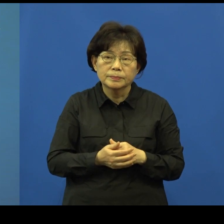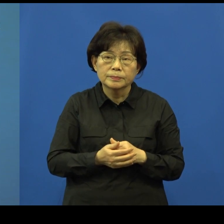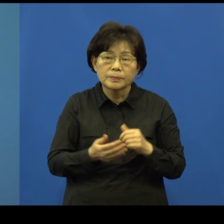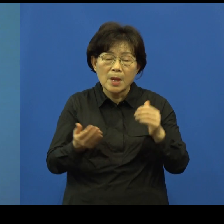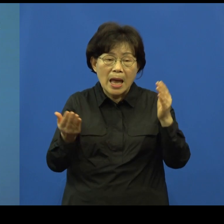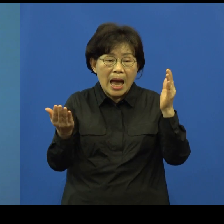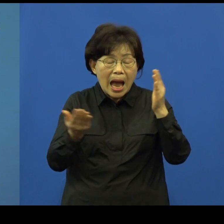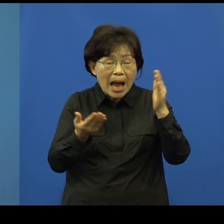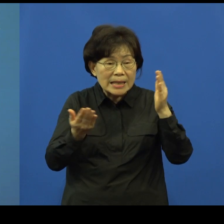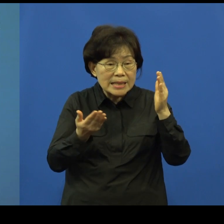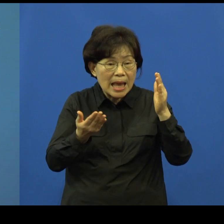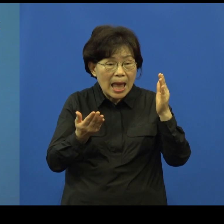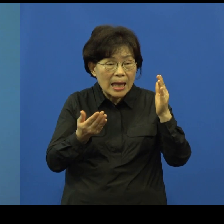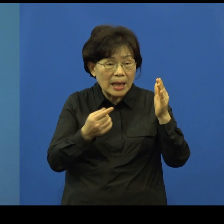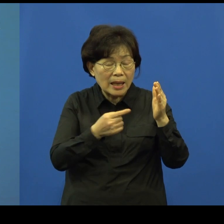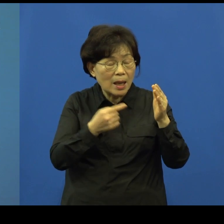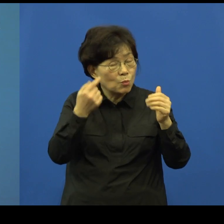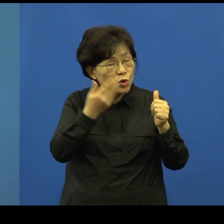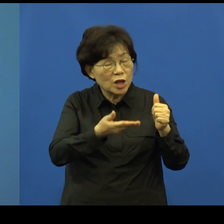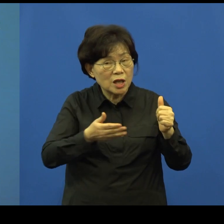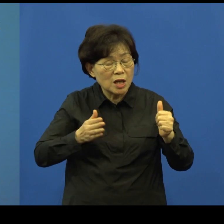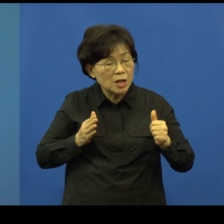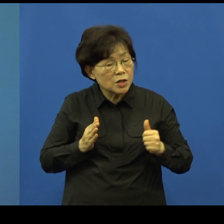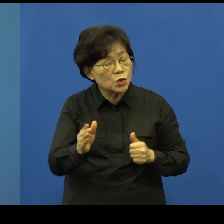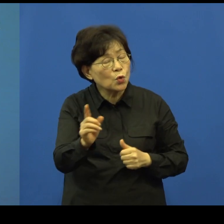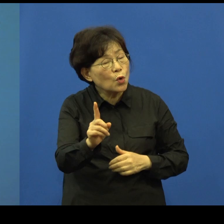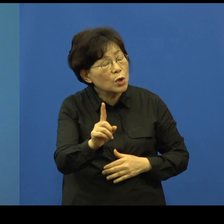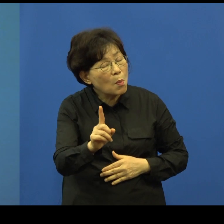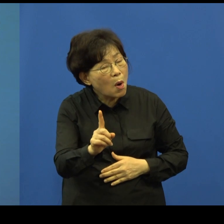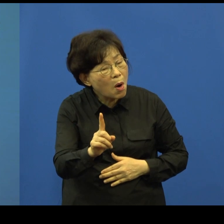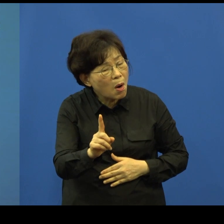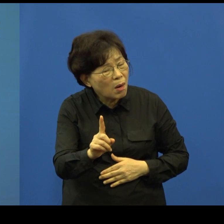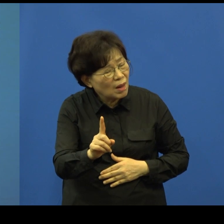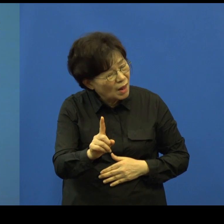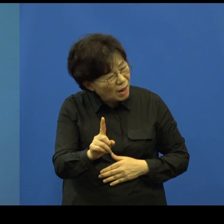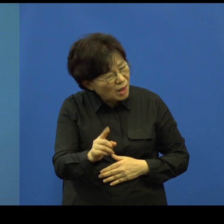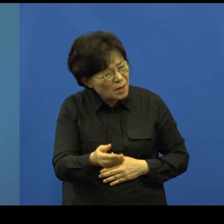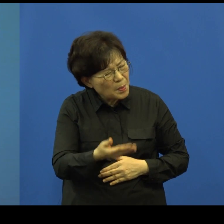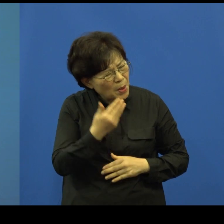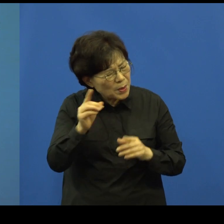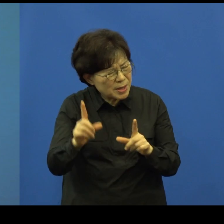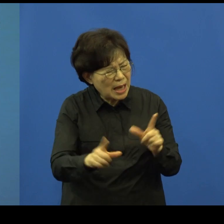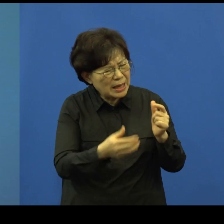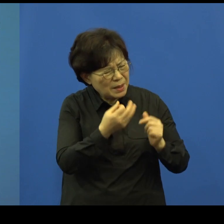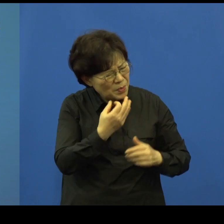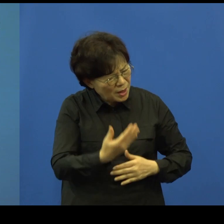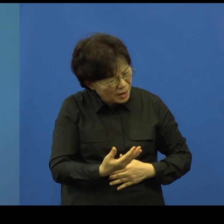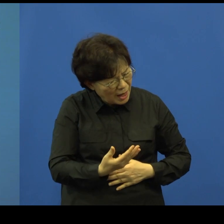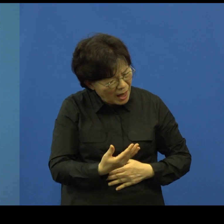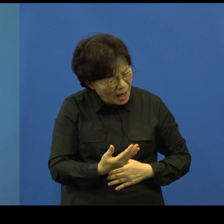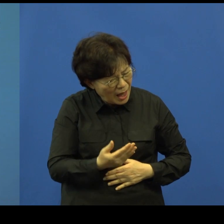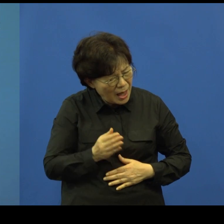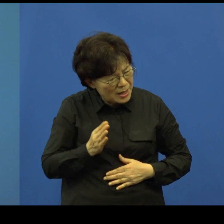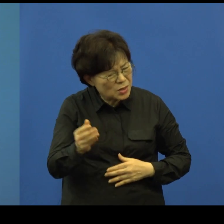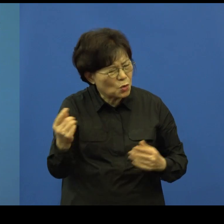학생에게 너 전공이 뭐야? 아, 그거 먹고 살기 힘들겠는데?